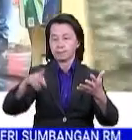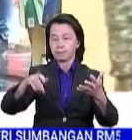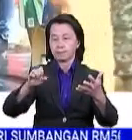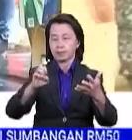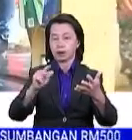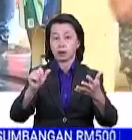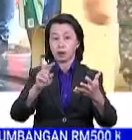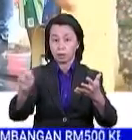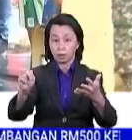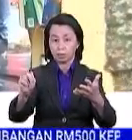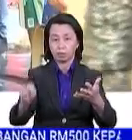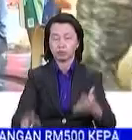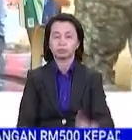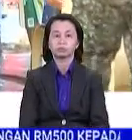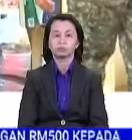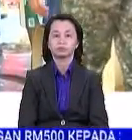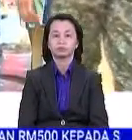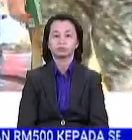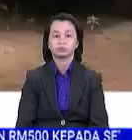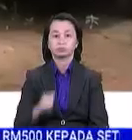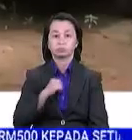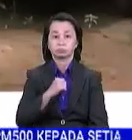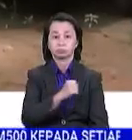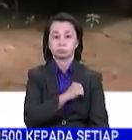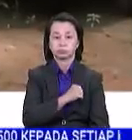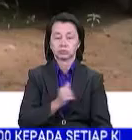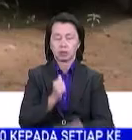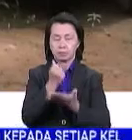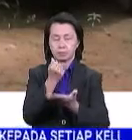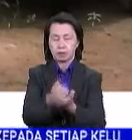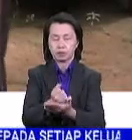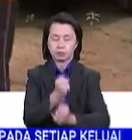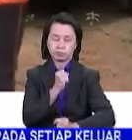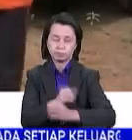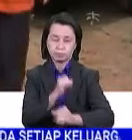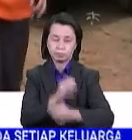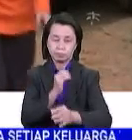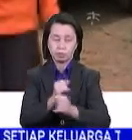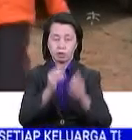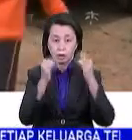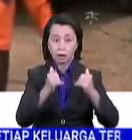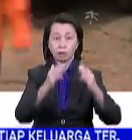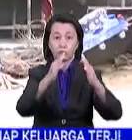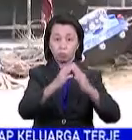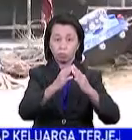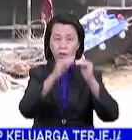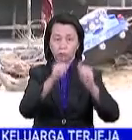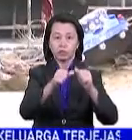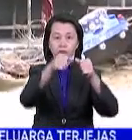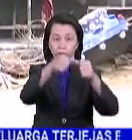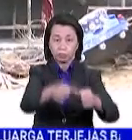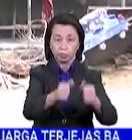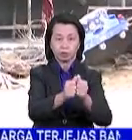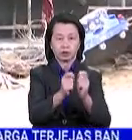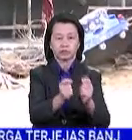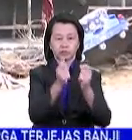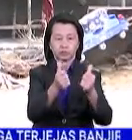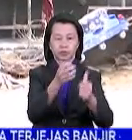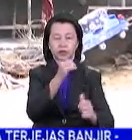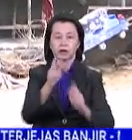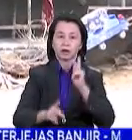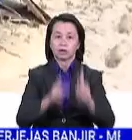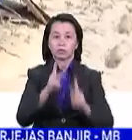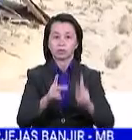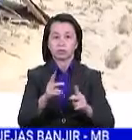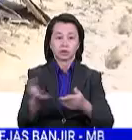sementara itu anggota terlibat membantu sedaya upaya mereka agar kediaman dapat diduduki dengan cepat dan